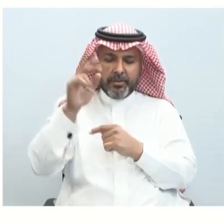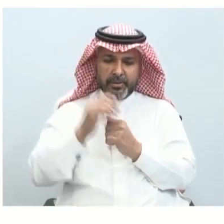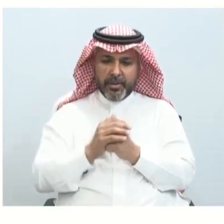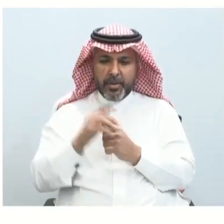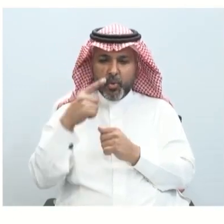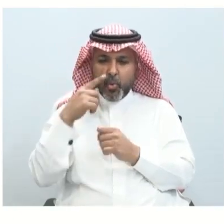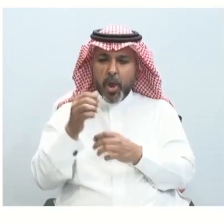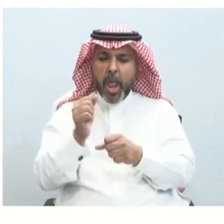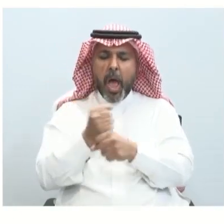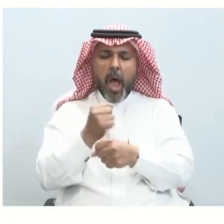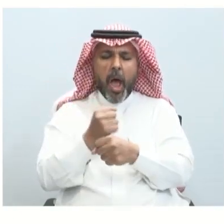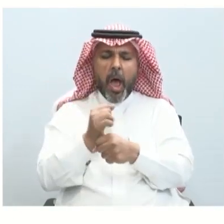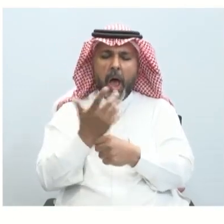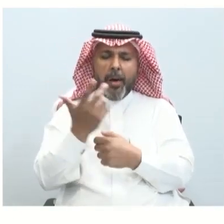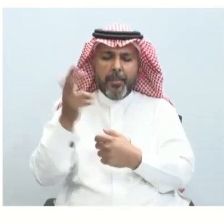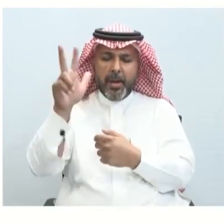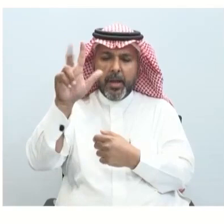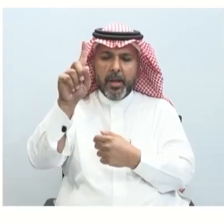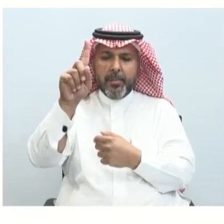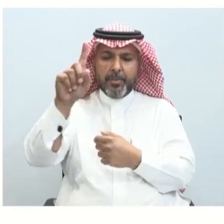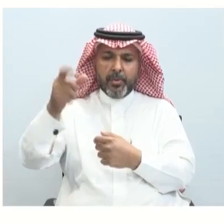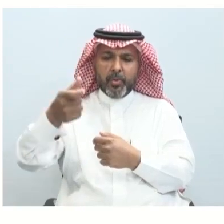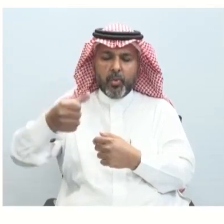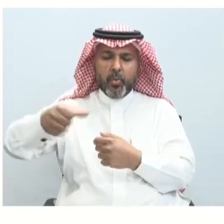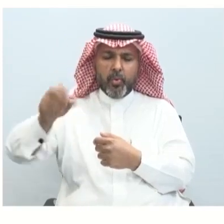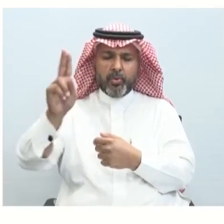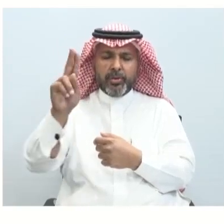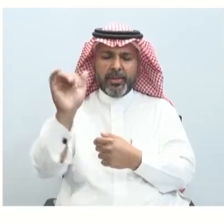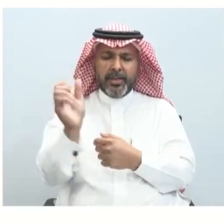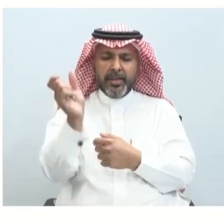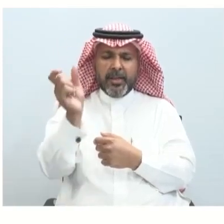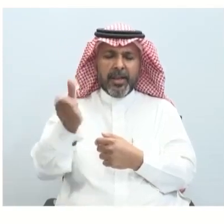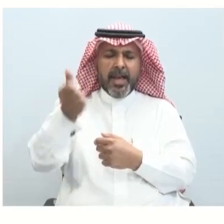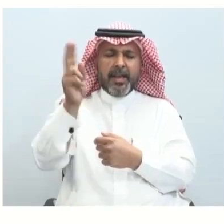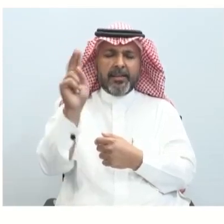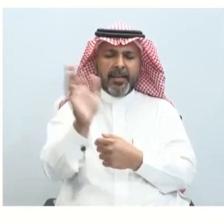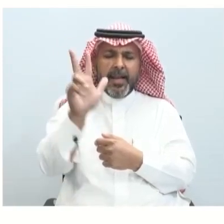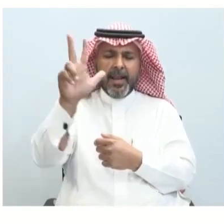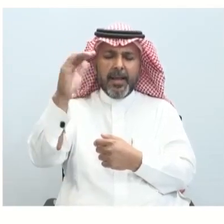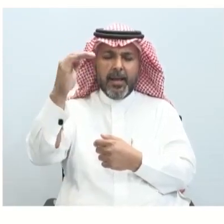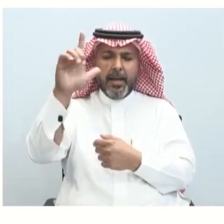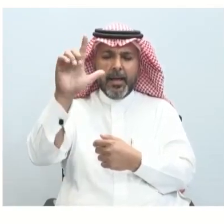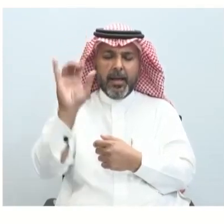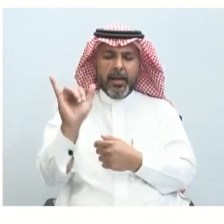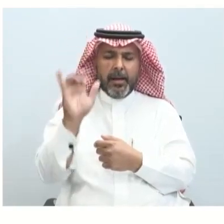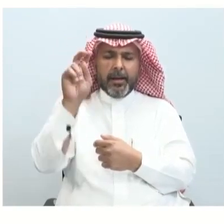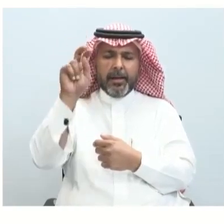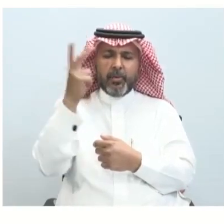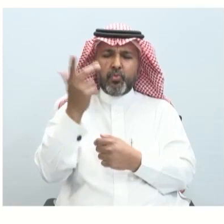انقسام الخليه تحفز تحلل الغلاف النووي تسبب اختفاء النويه تعطي اشاره لبدء انقسام